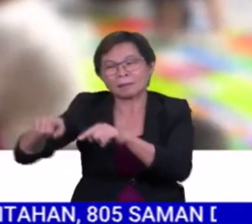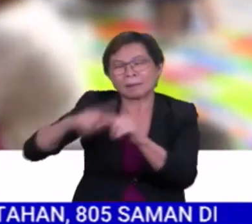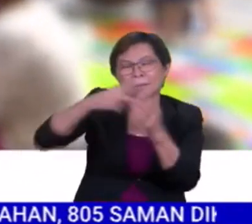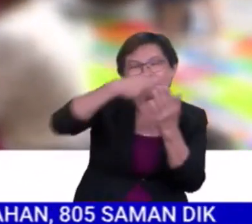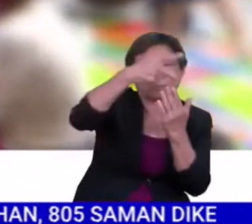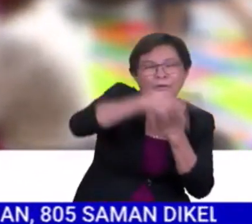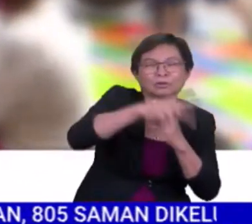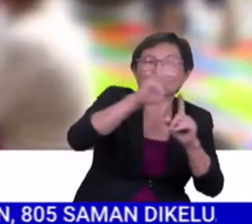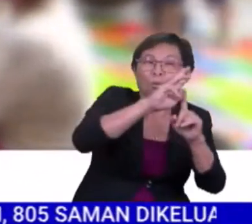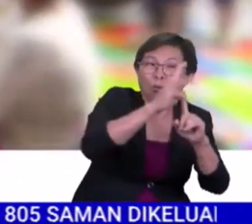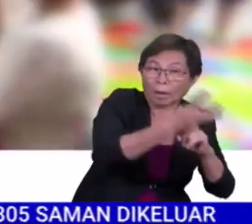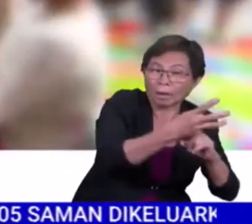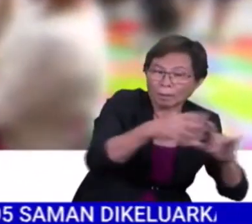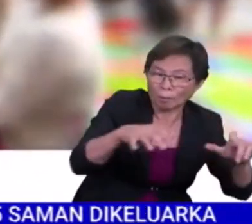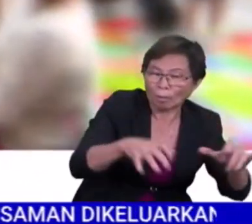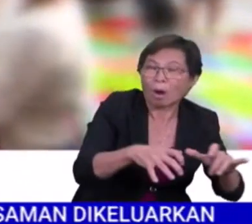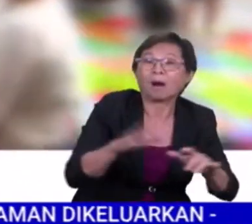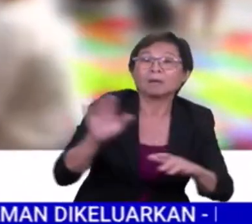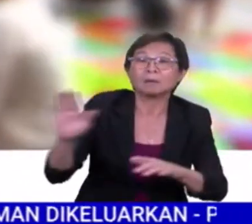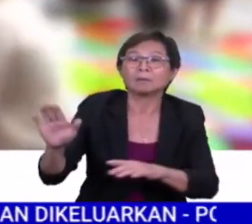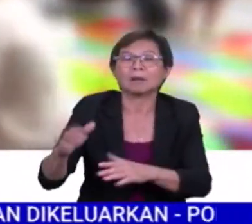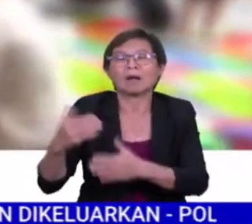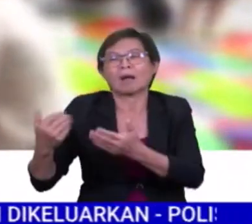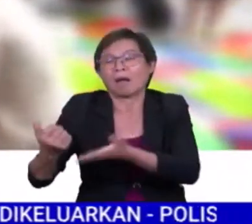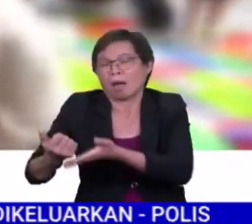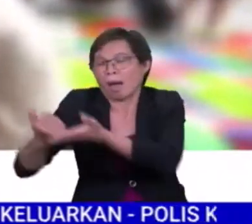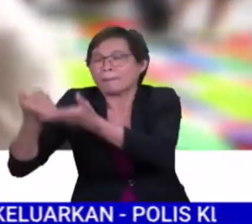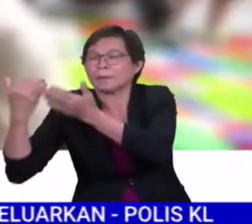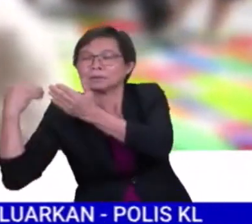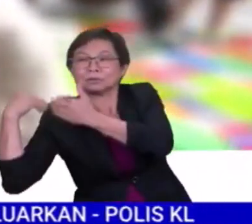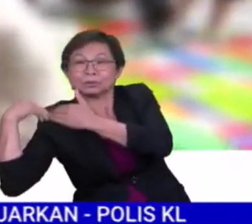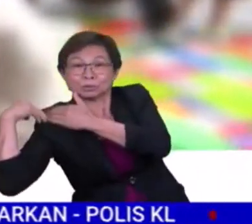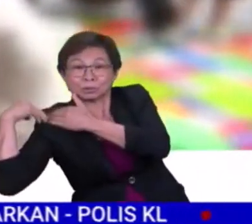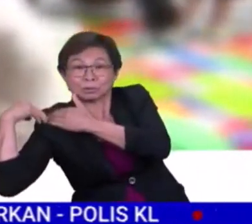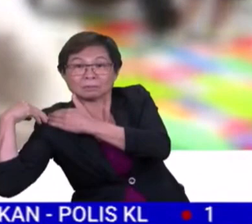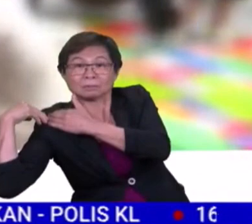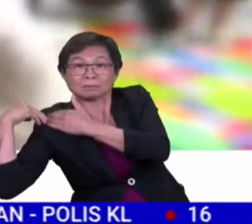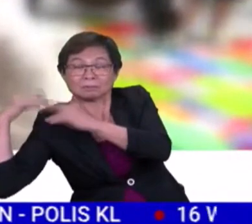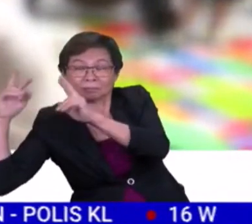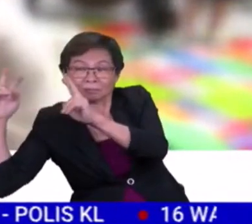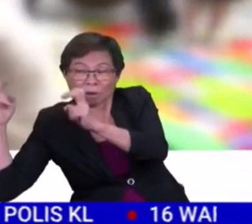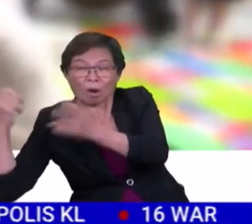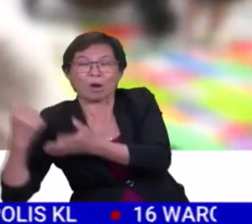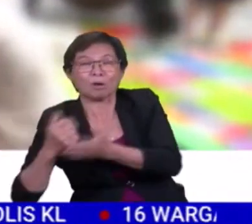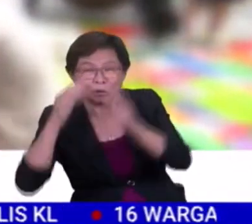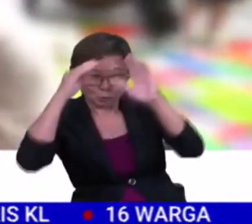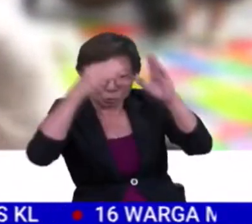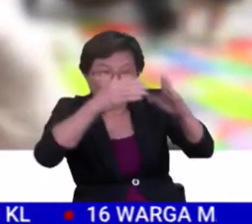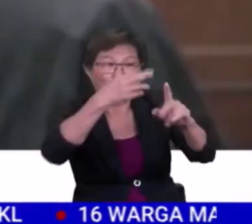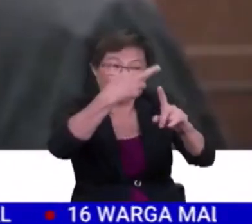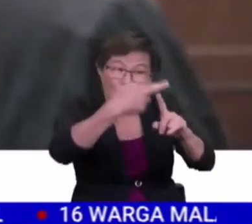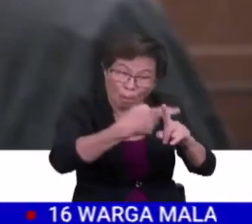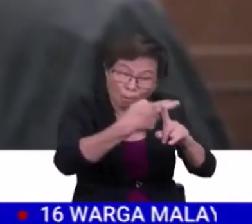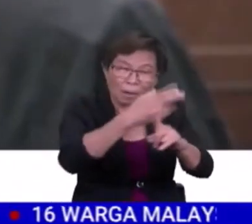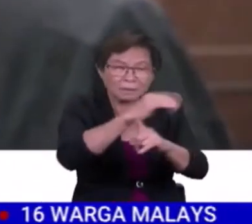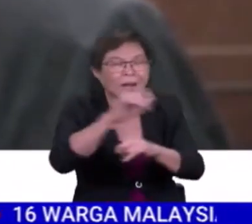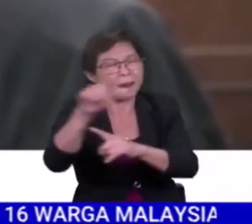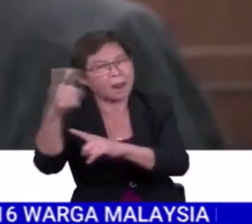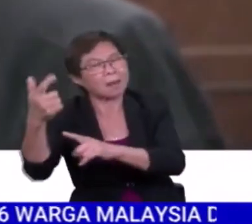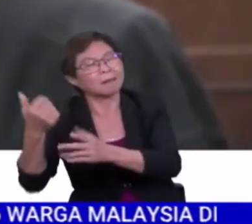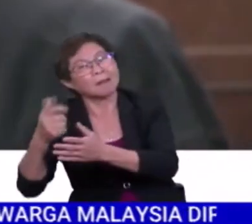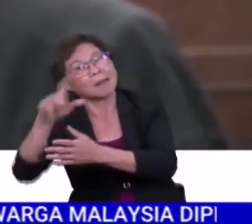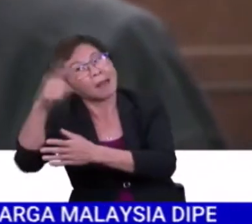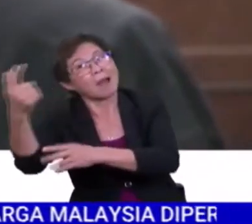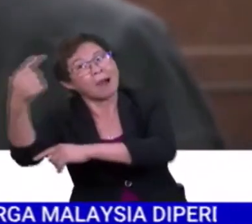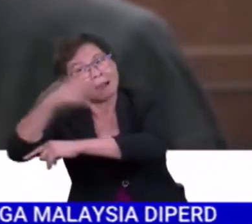projek amal dilakukan oleh PH Helping Shoulder yang bukan sahaja tertumpu pada bulan Ramadan. Kita tengok